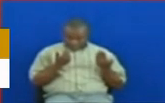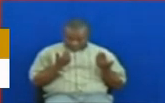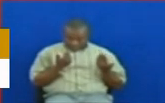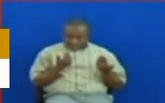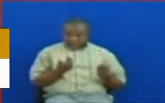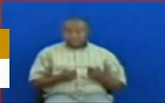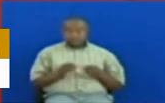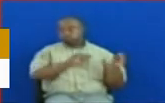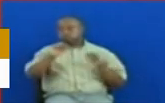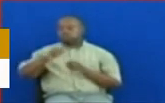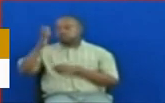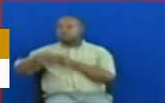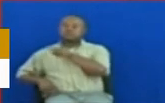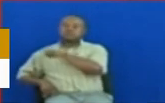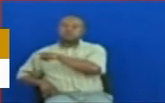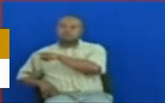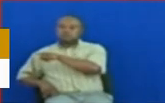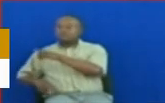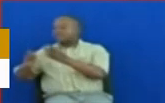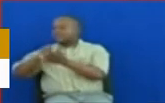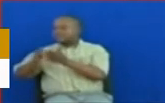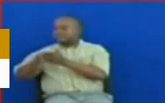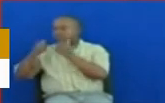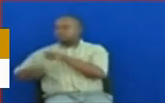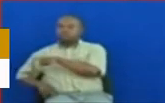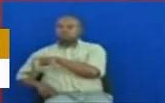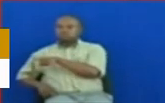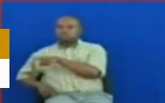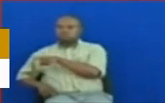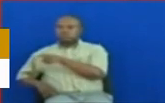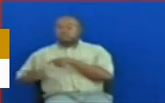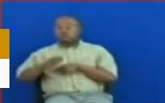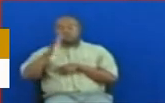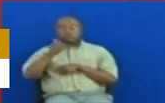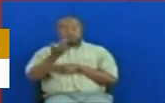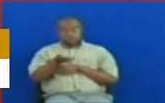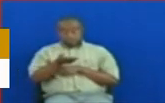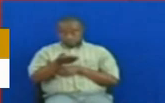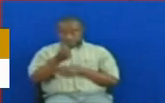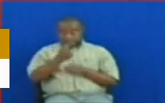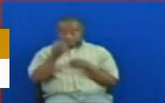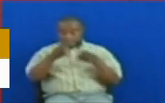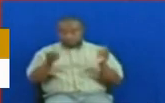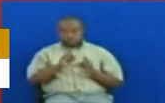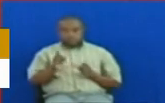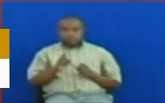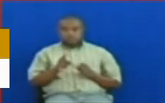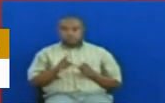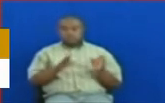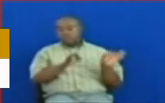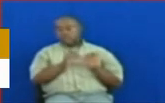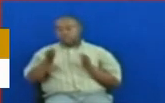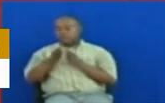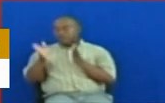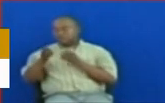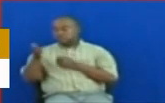kule Zanzibar. Kwa hiyo tunao nafasi, kwa sababu sio kwamba akimaliza pale anapoteza utumishi wake wa umma, anaondoka na udirector ule